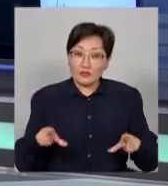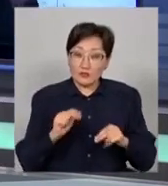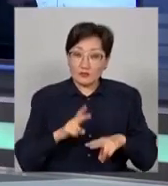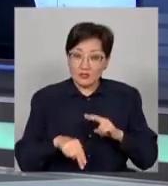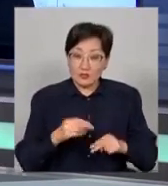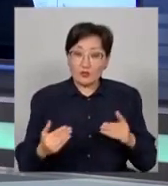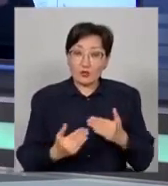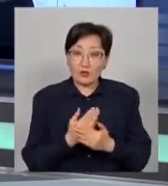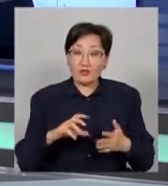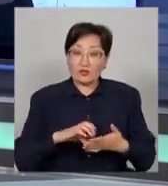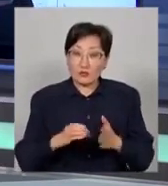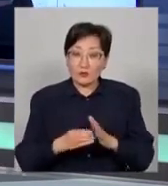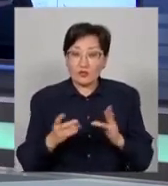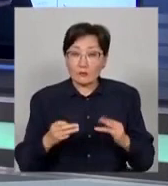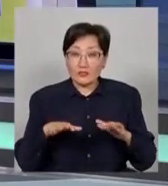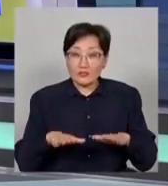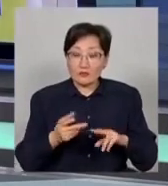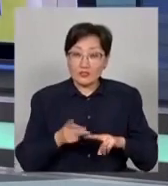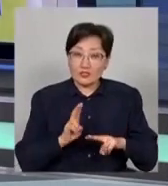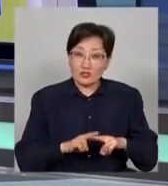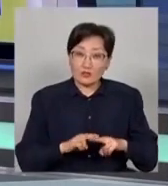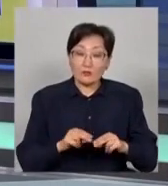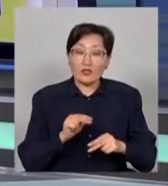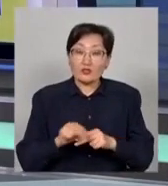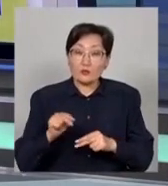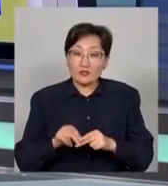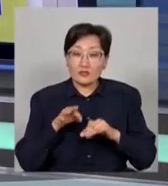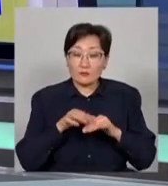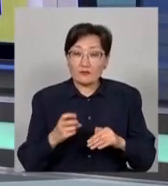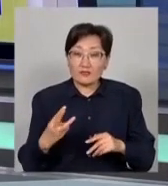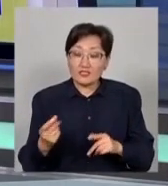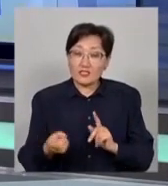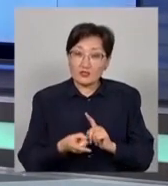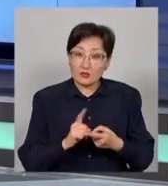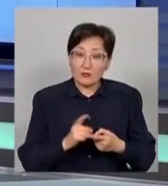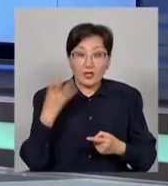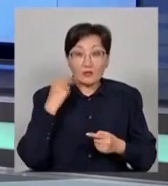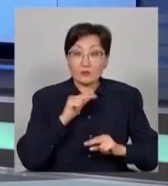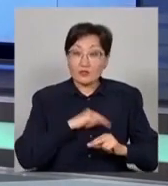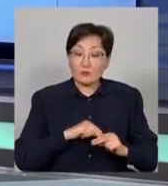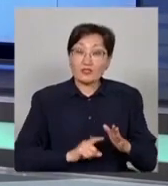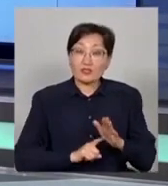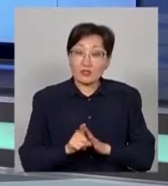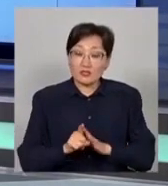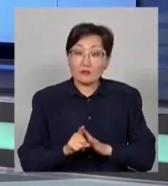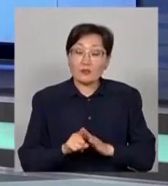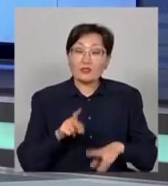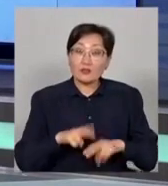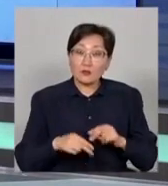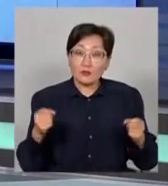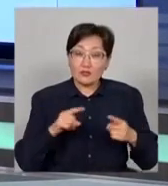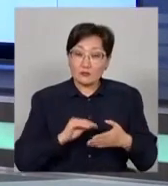построить новый корпус и Однако вместо этого обучение идёт в несколько смен когда работы сдвинуться с мёртвой точки